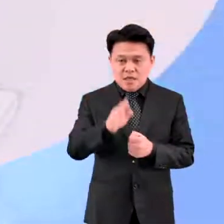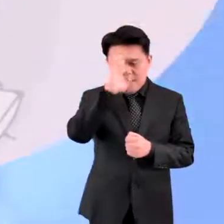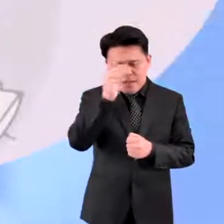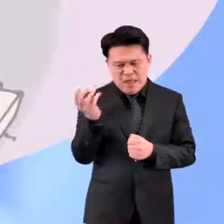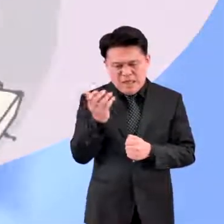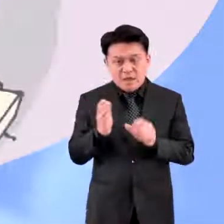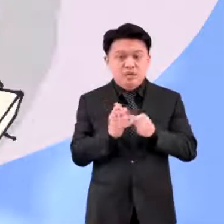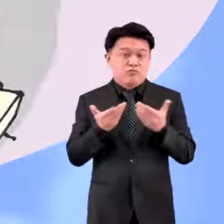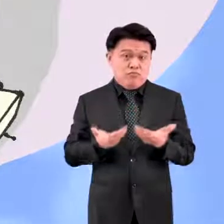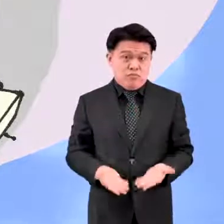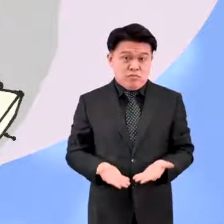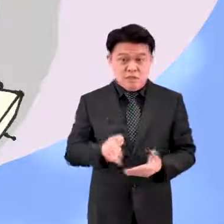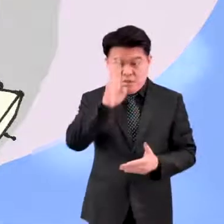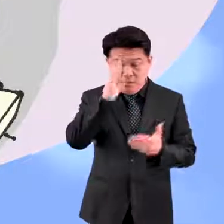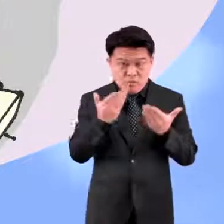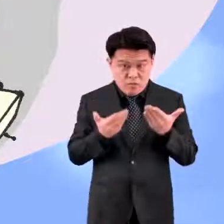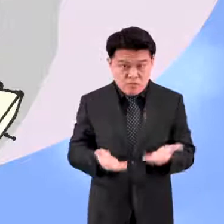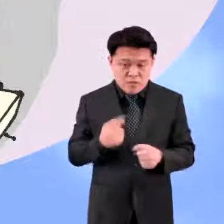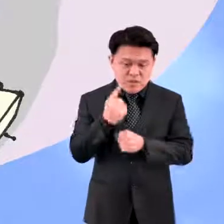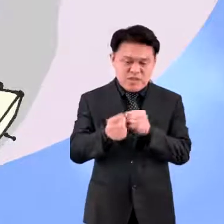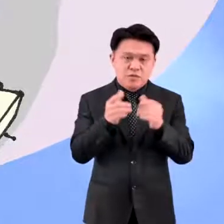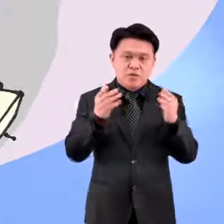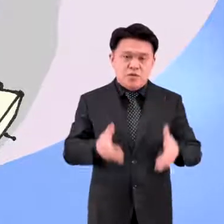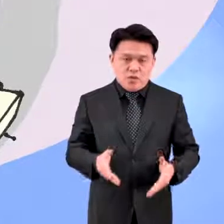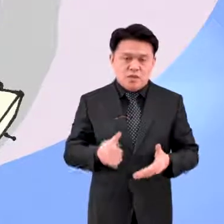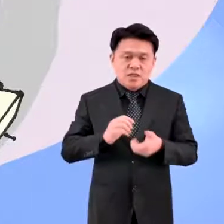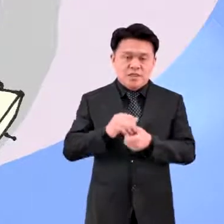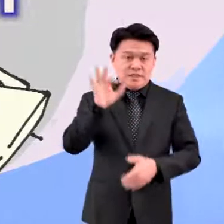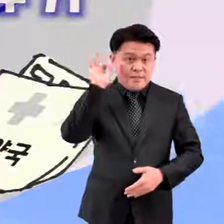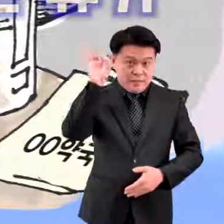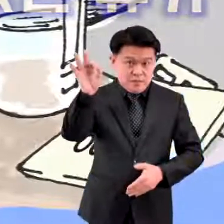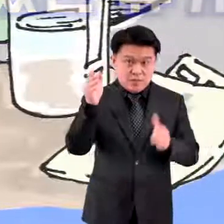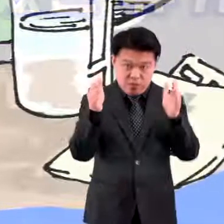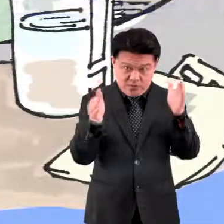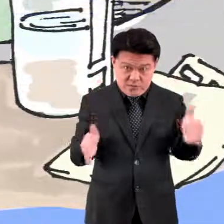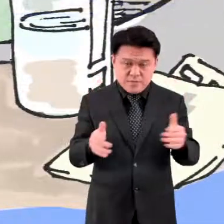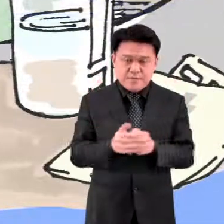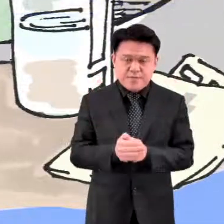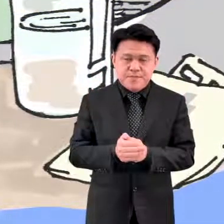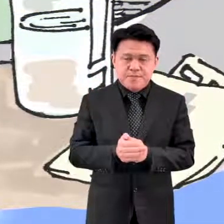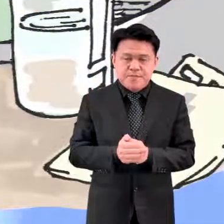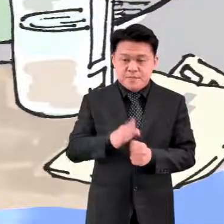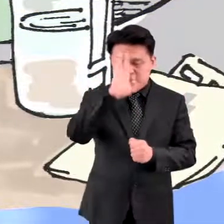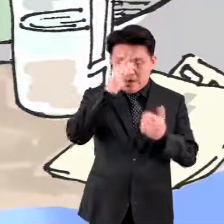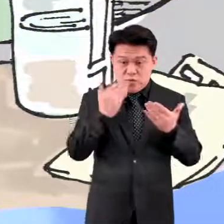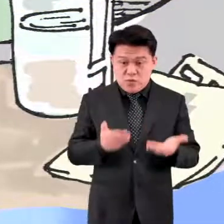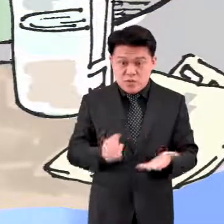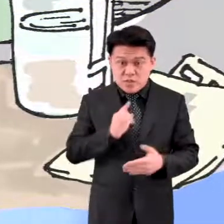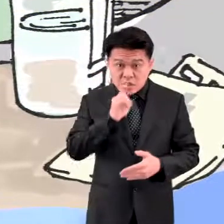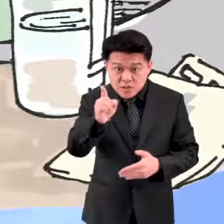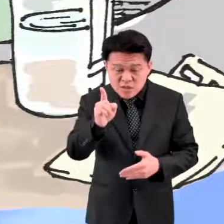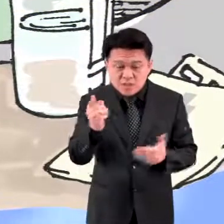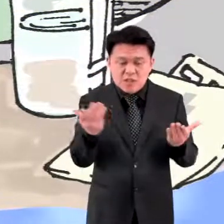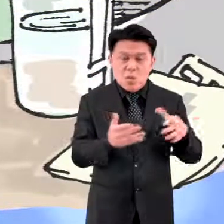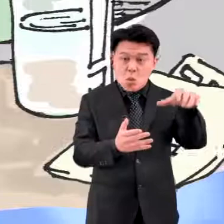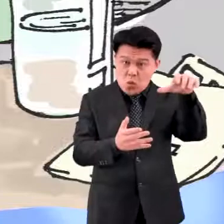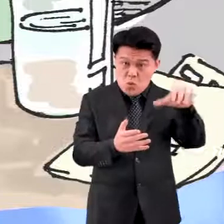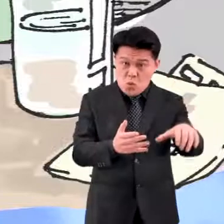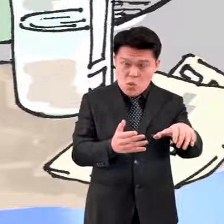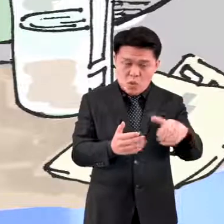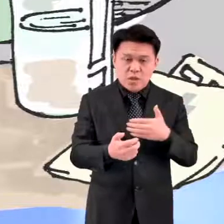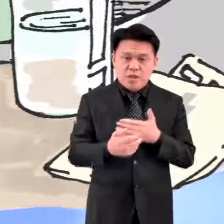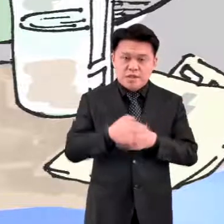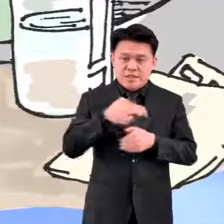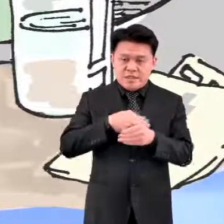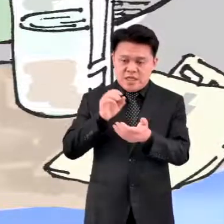있습니다. 아플 때 쉴 수 있는 병가는 1년 동안 10일을 쓸 수 있습니다. 병가를 사용하면